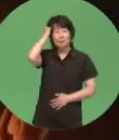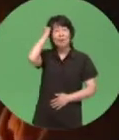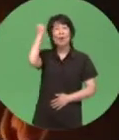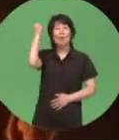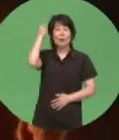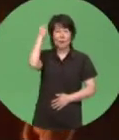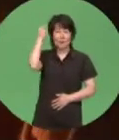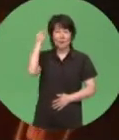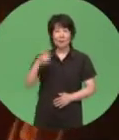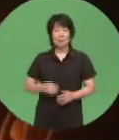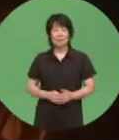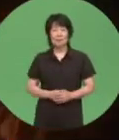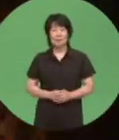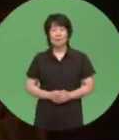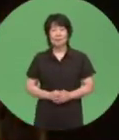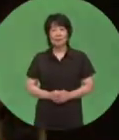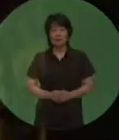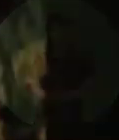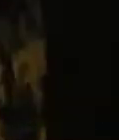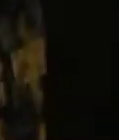うか。